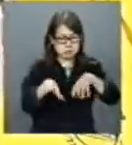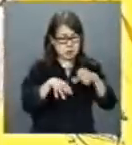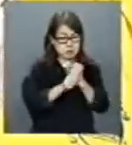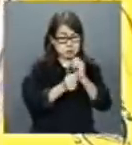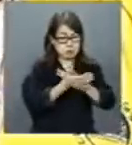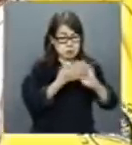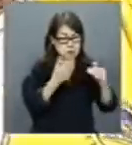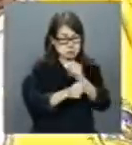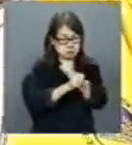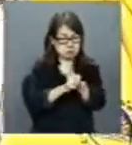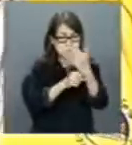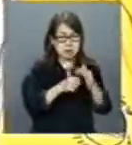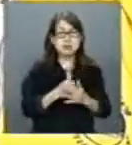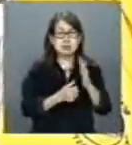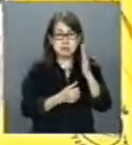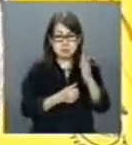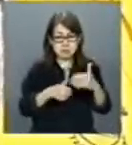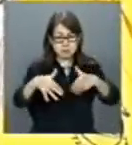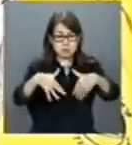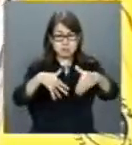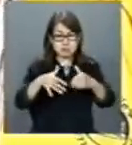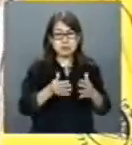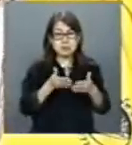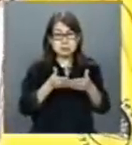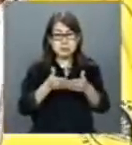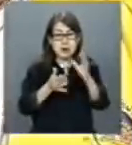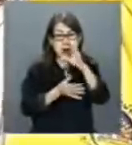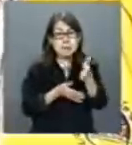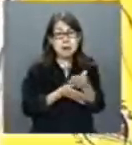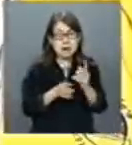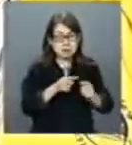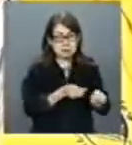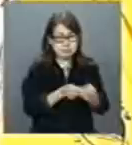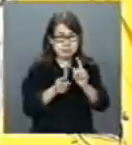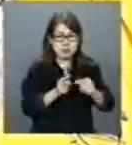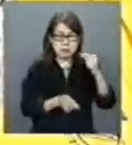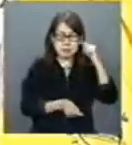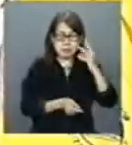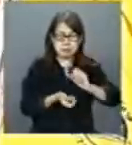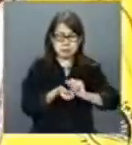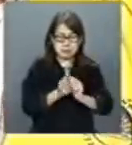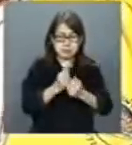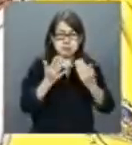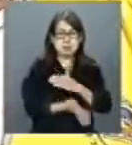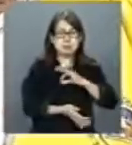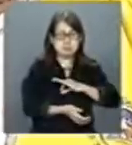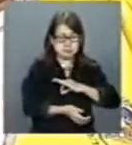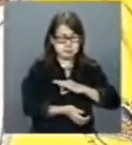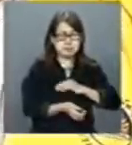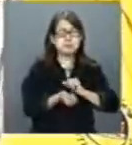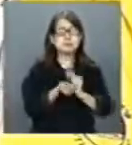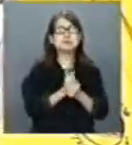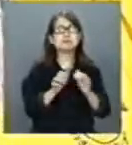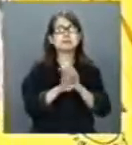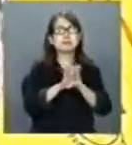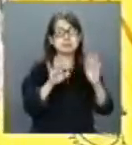ทำให้พี่น้องชาวประมงนั้นได้กลับมามีจิตสำนึกมากขึ้นและก็ให้ความร่วมมือกับทางราชการนะ